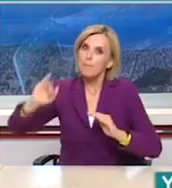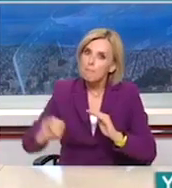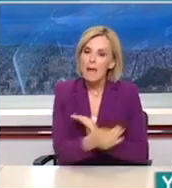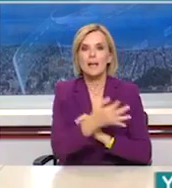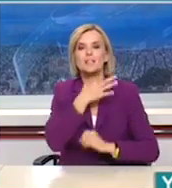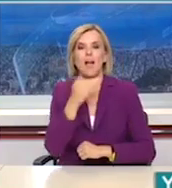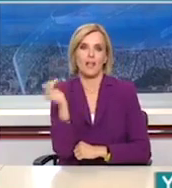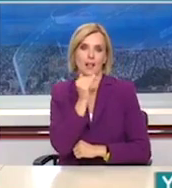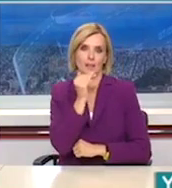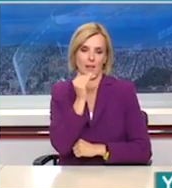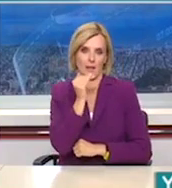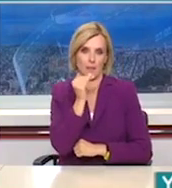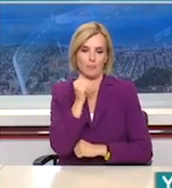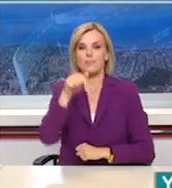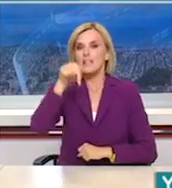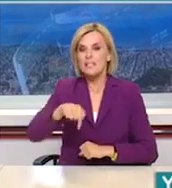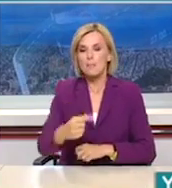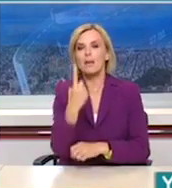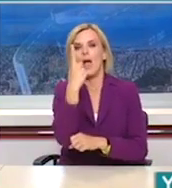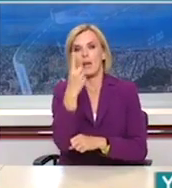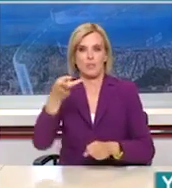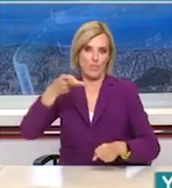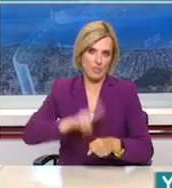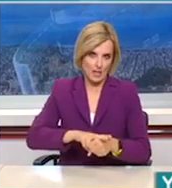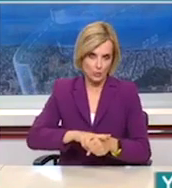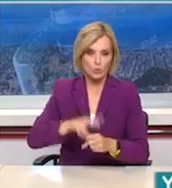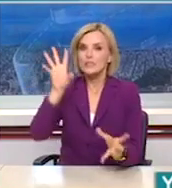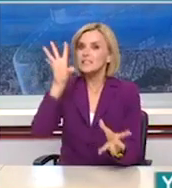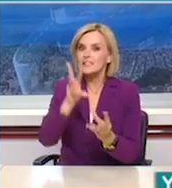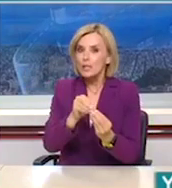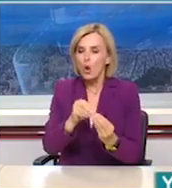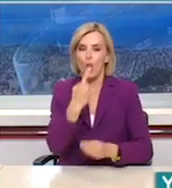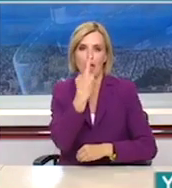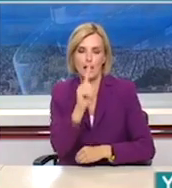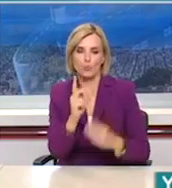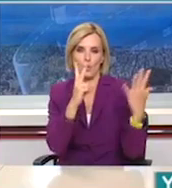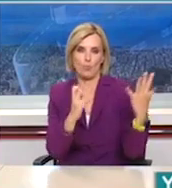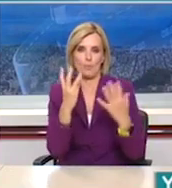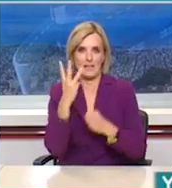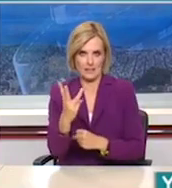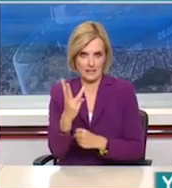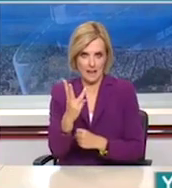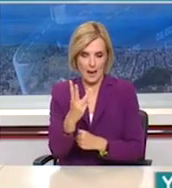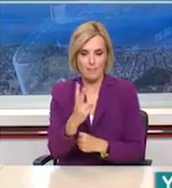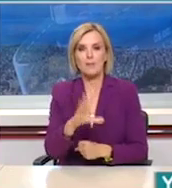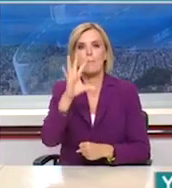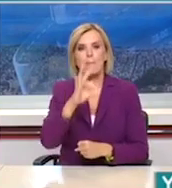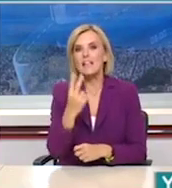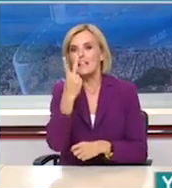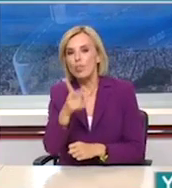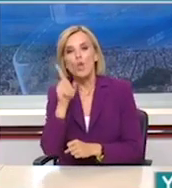Τέλος, έχουμε ένα ακόμα καταγεγραμμένο θάνατο και 173 θανάτους συνολικά στη χώρα. 52 ήταν γυναίκες, το 30% και οι υπόλοιποι